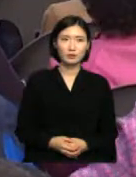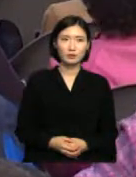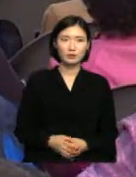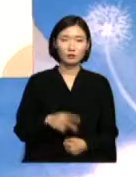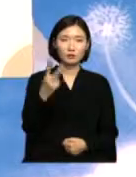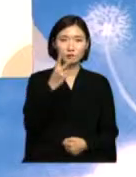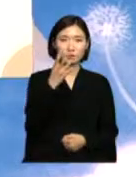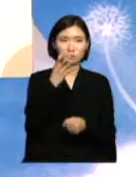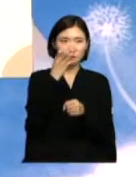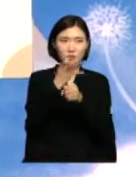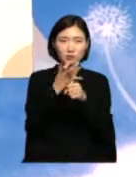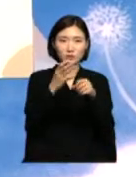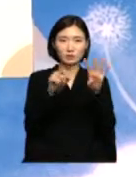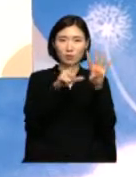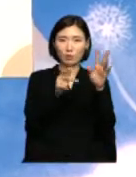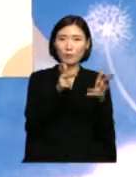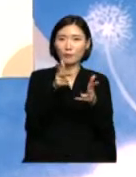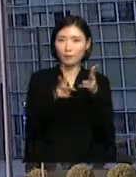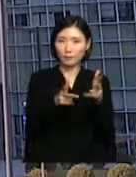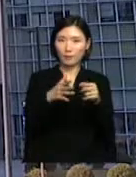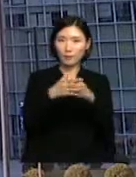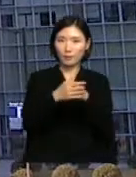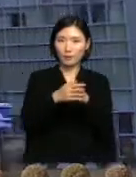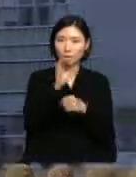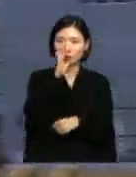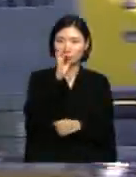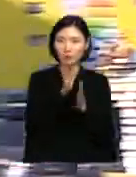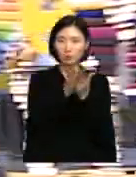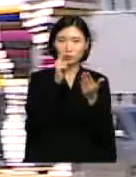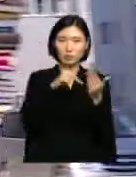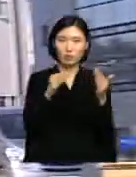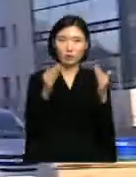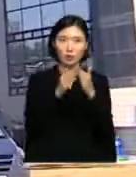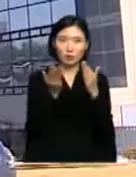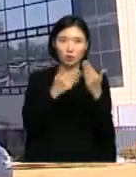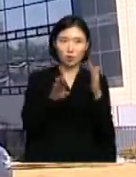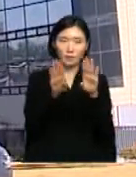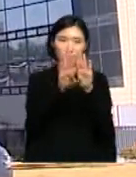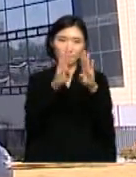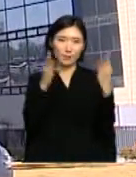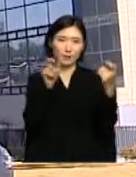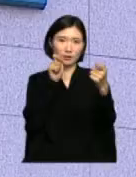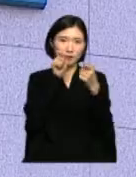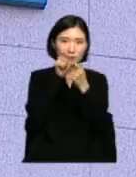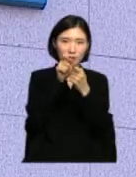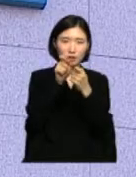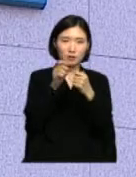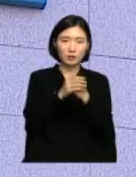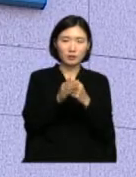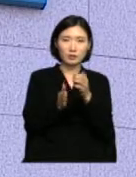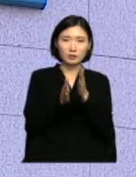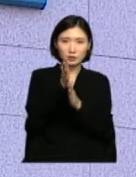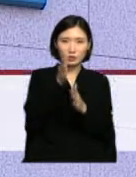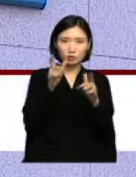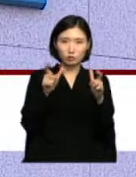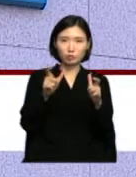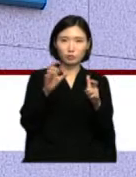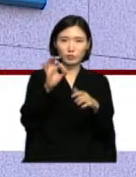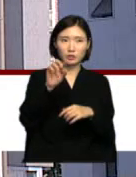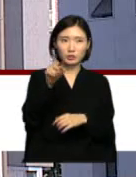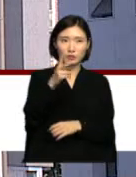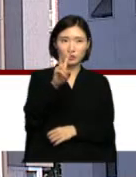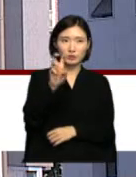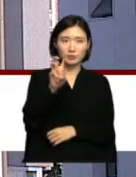지난 2014년 4월에 착공한 마포 중앙도서관이 공식 개관을 눈앞에 두고 있습니다. 시비와 국비 230억 원을